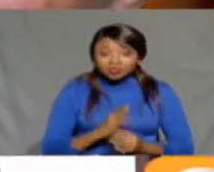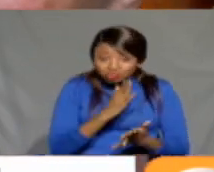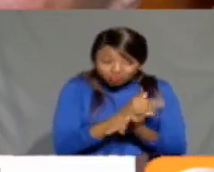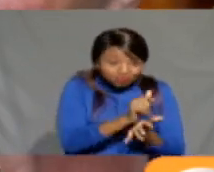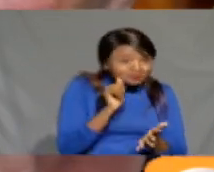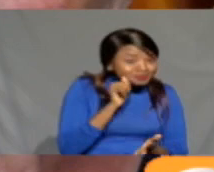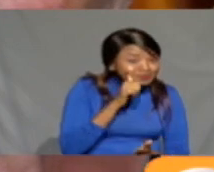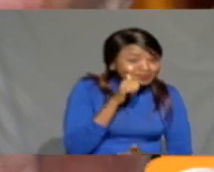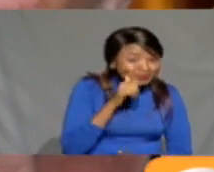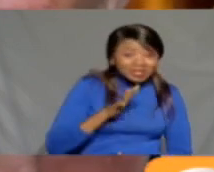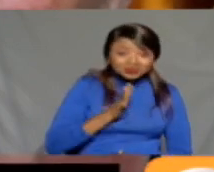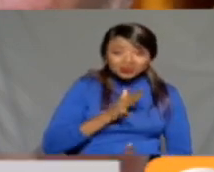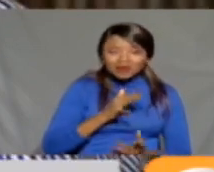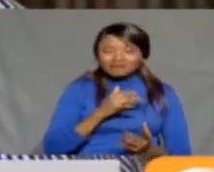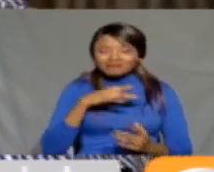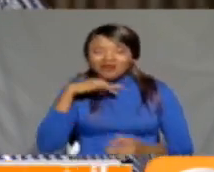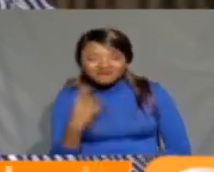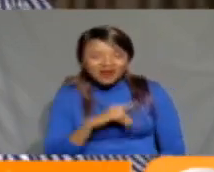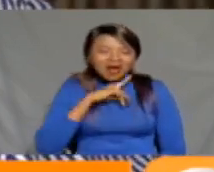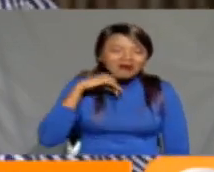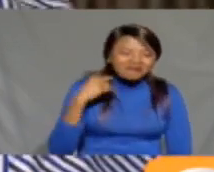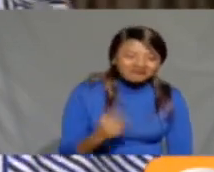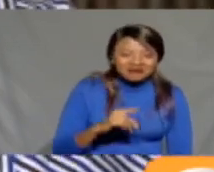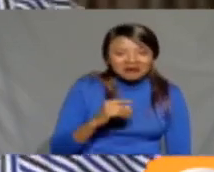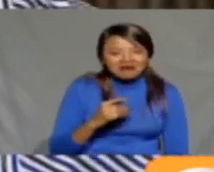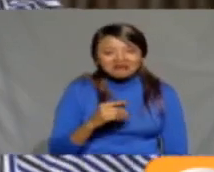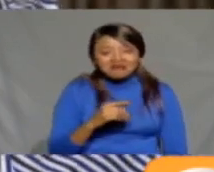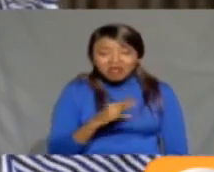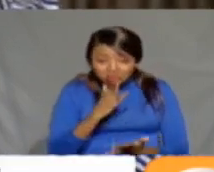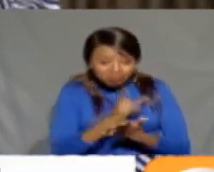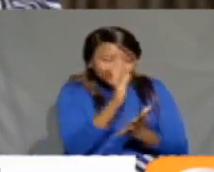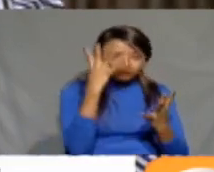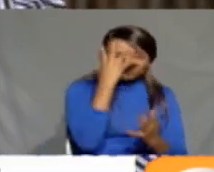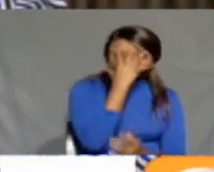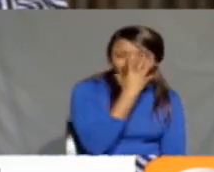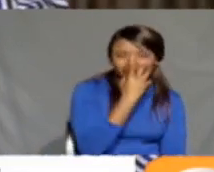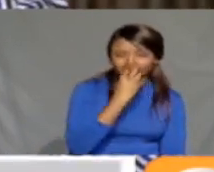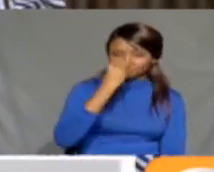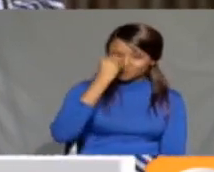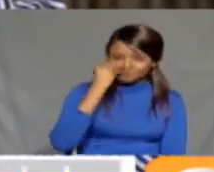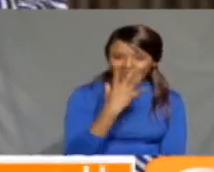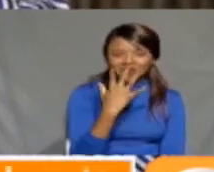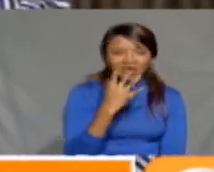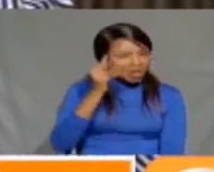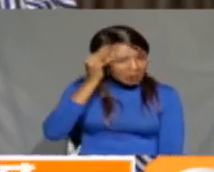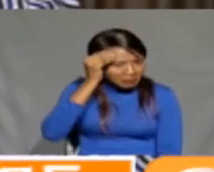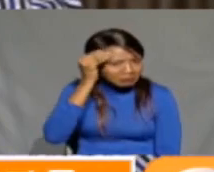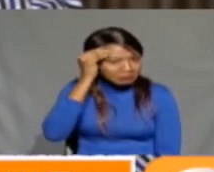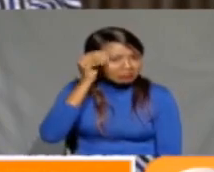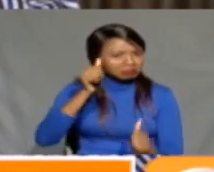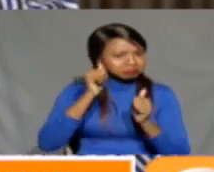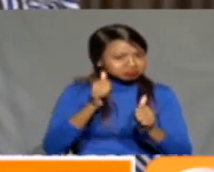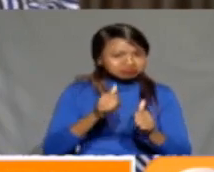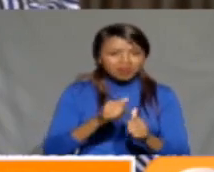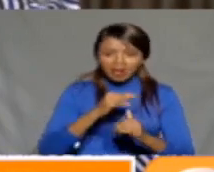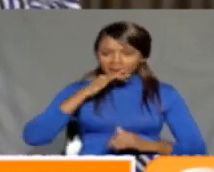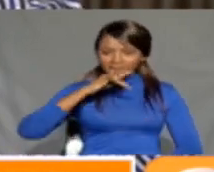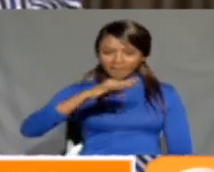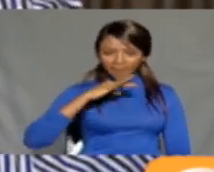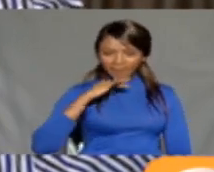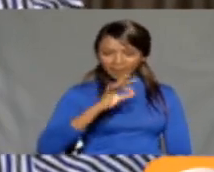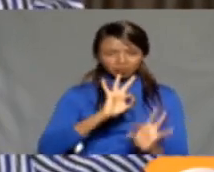charming, entertaining. She was a nice-looking woman, good educated, very